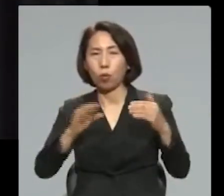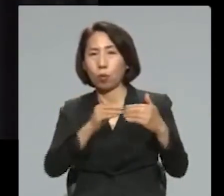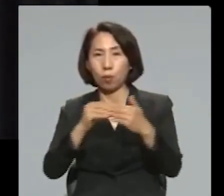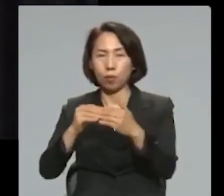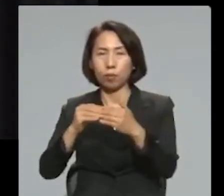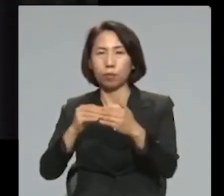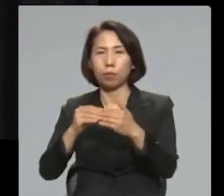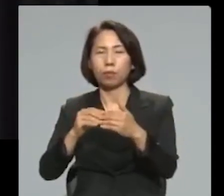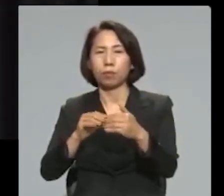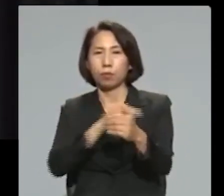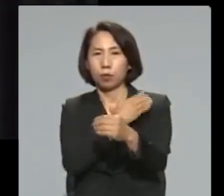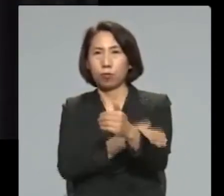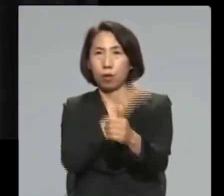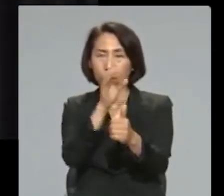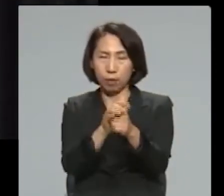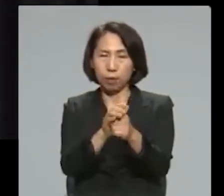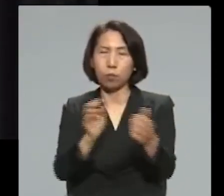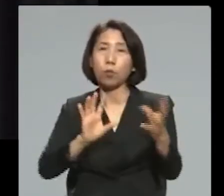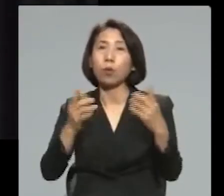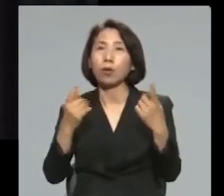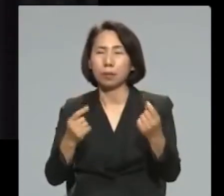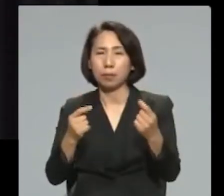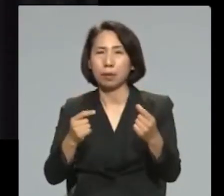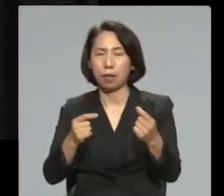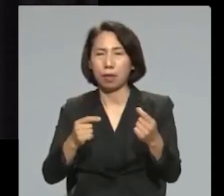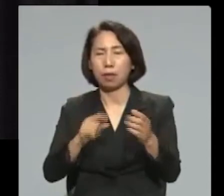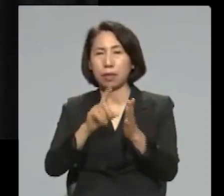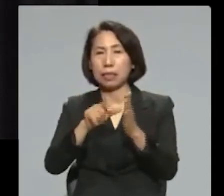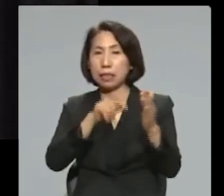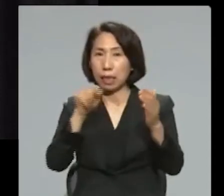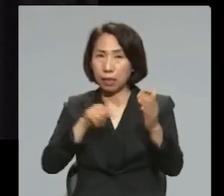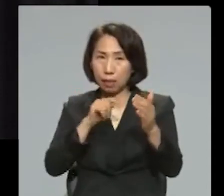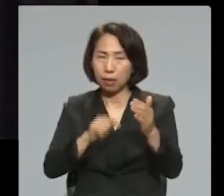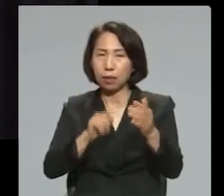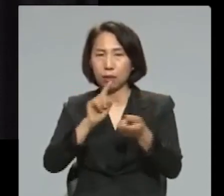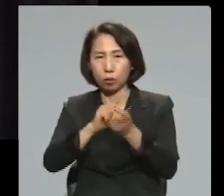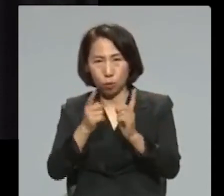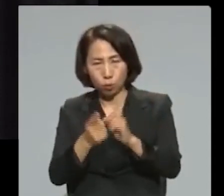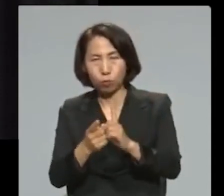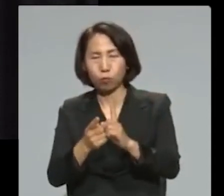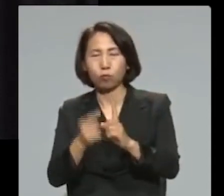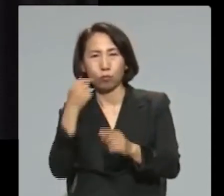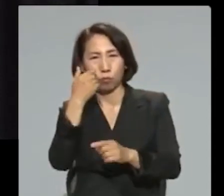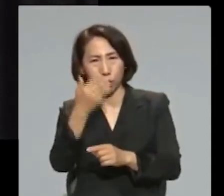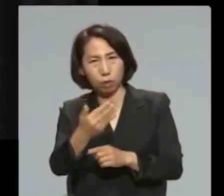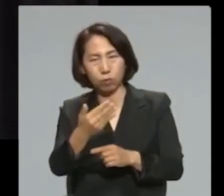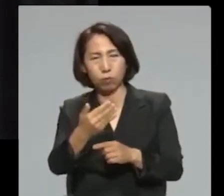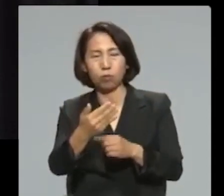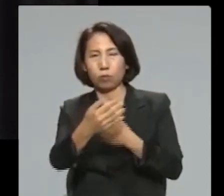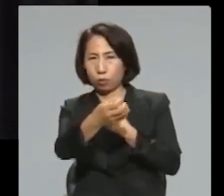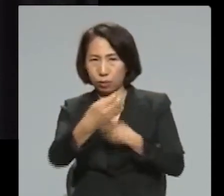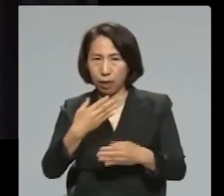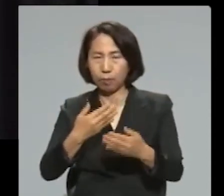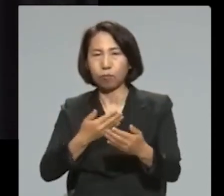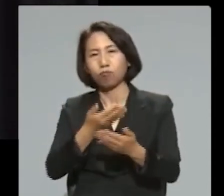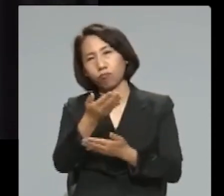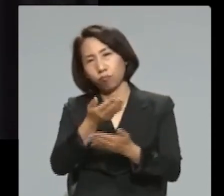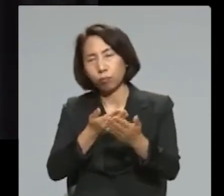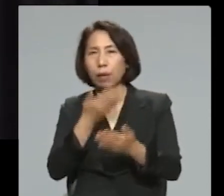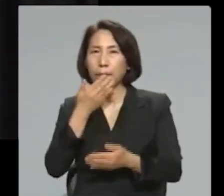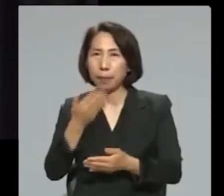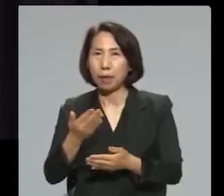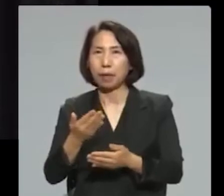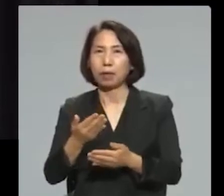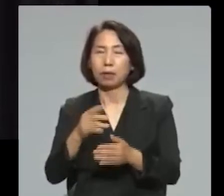주도권 토론 순서입니다. 정해진 시간 안에 상대 후보에게 자유롭게 질문하고 그에 대한 답변을 들을 수 있습니다. 각